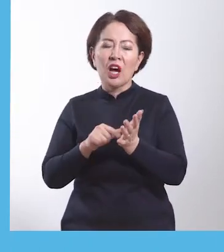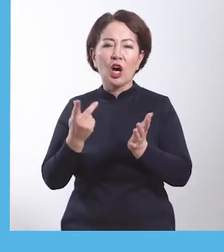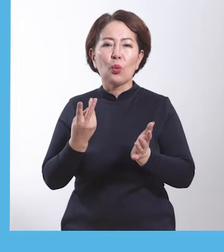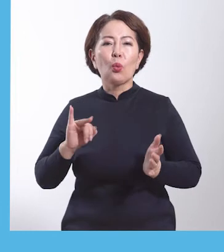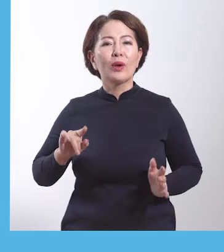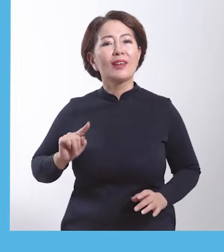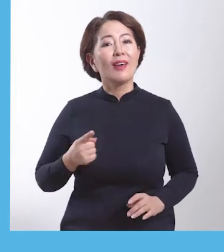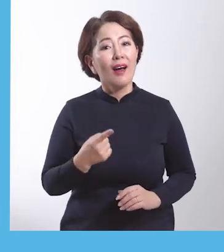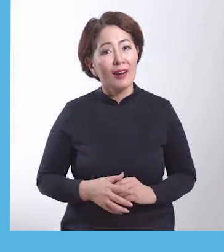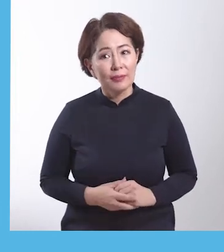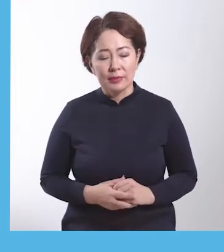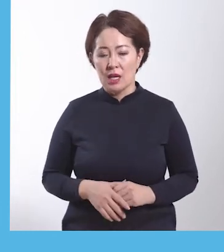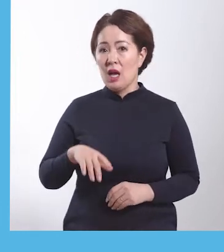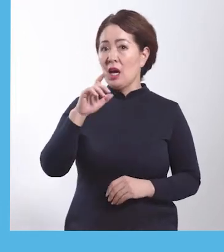хэрэггүй вэ?